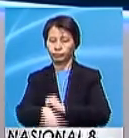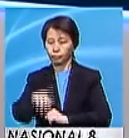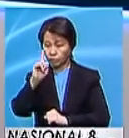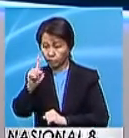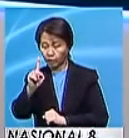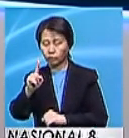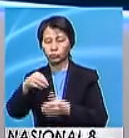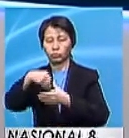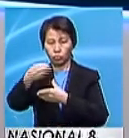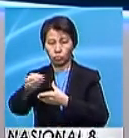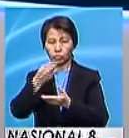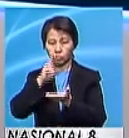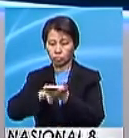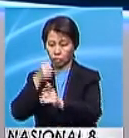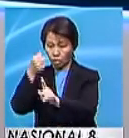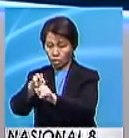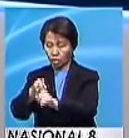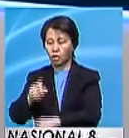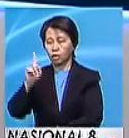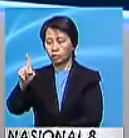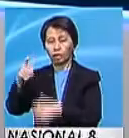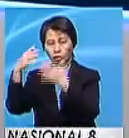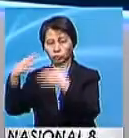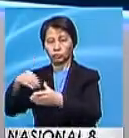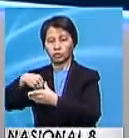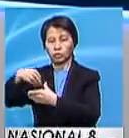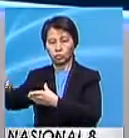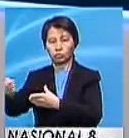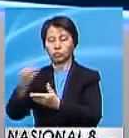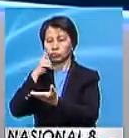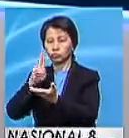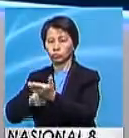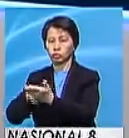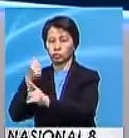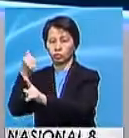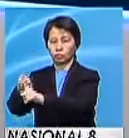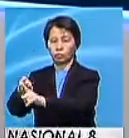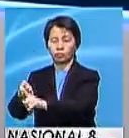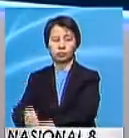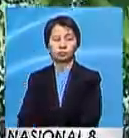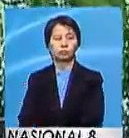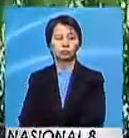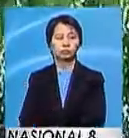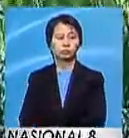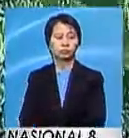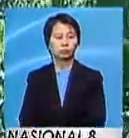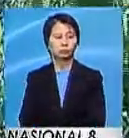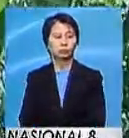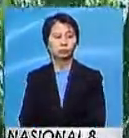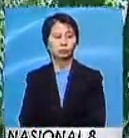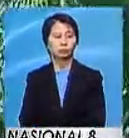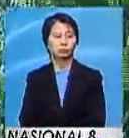kes dikeluarkan notis arahan dan satu kes telah dikeluarkan surat arahan.